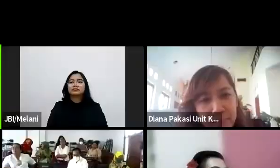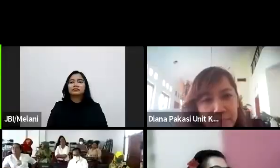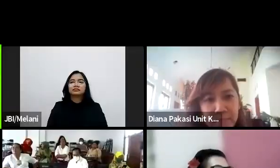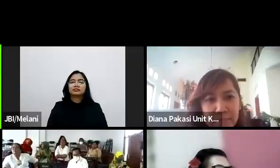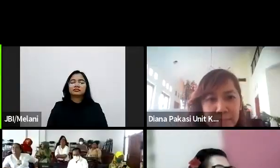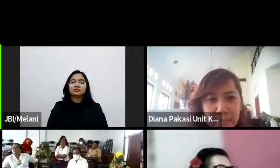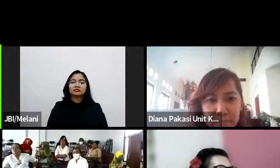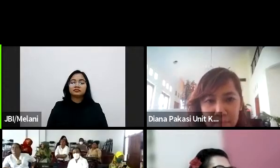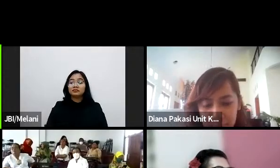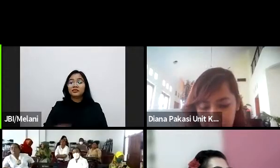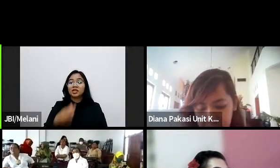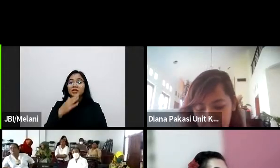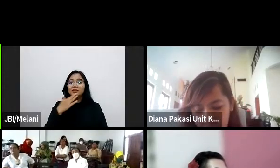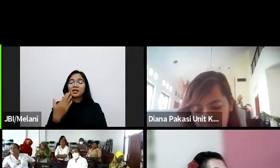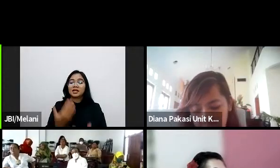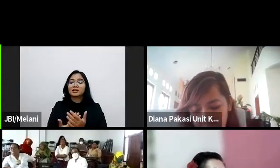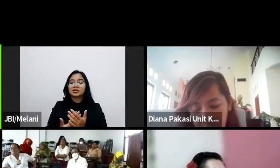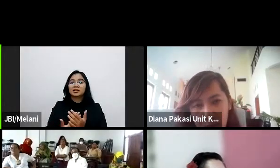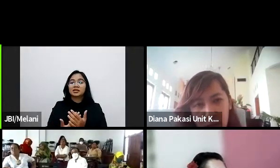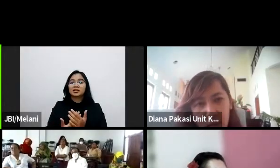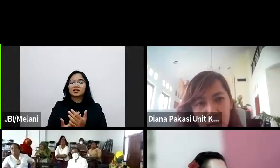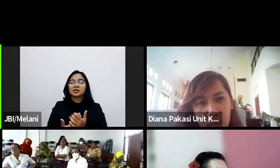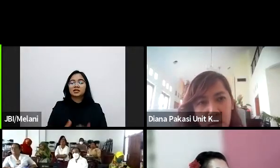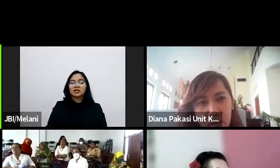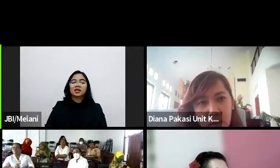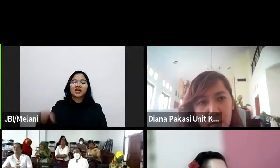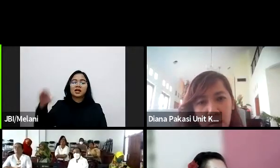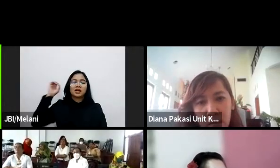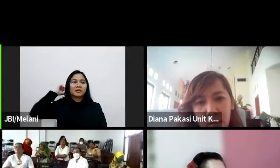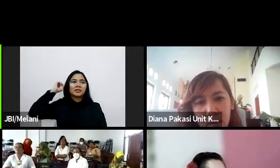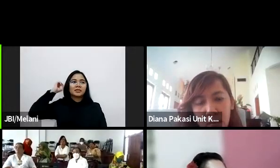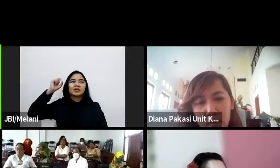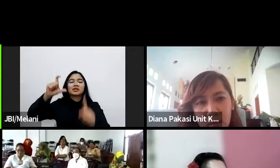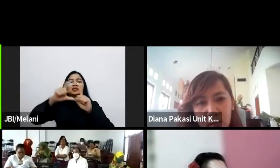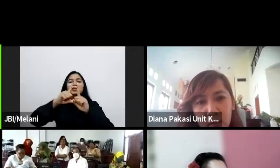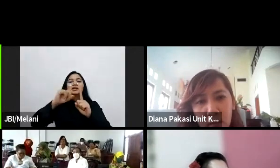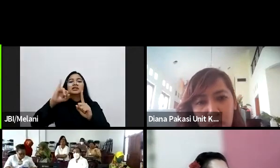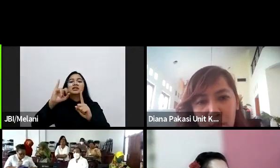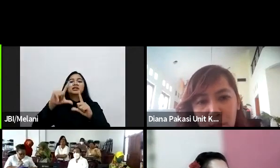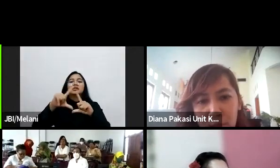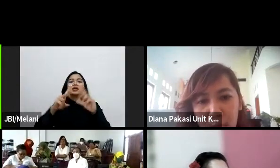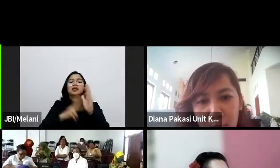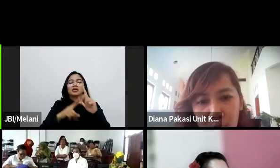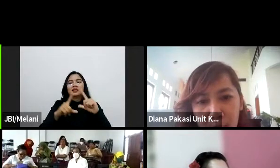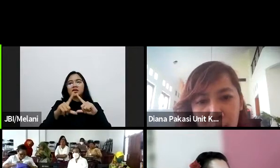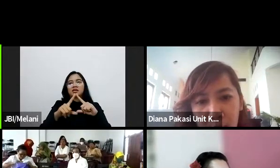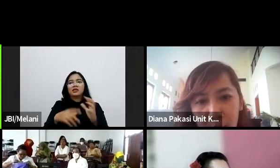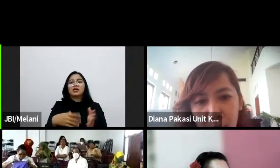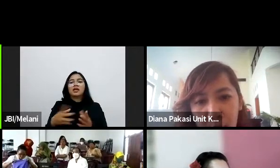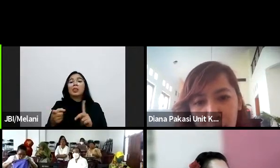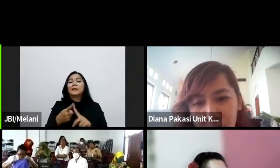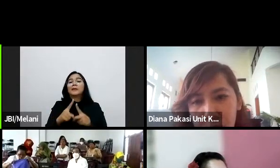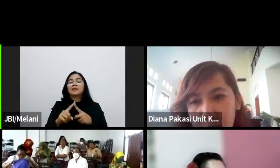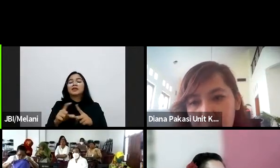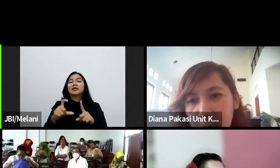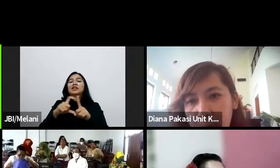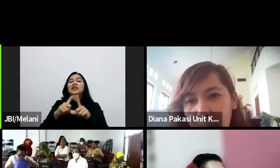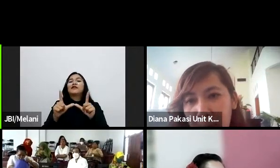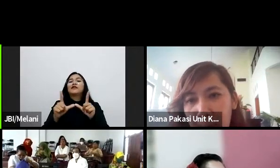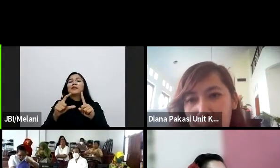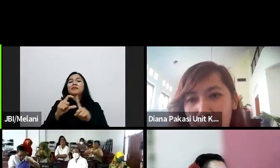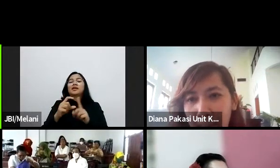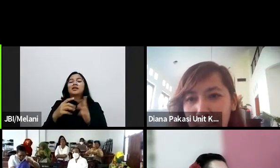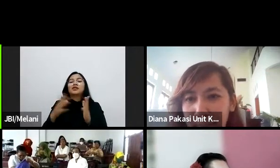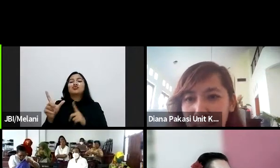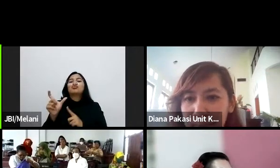Baik, terima kasih Mbak Diana. Nanti mungkin teman-teman di DWP Unipa bisa berinteraksi langsung ya ke Mbak Diana